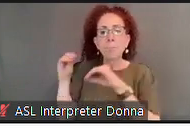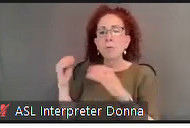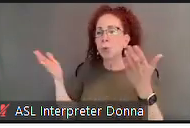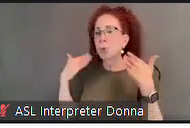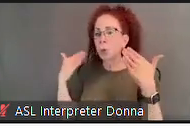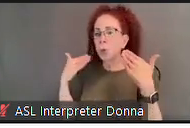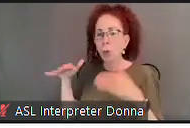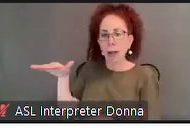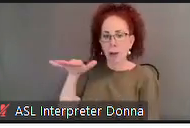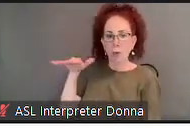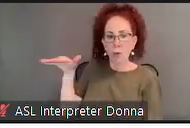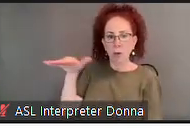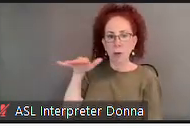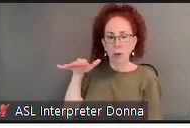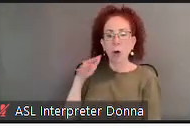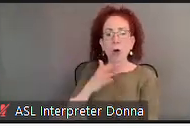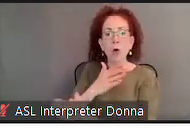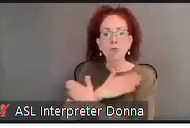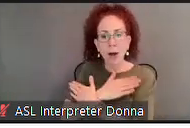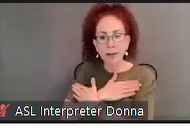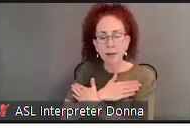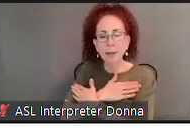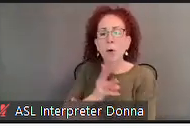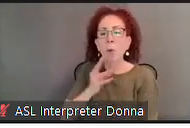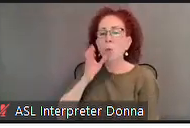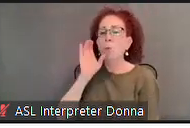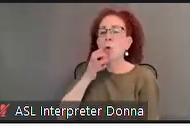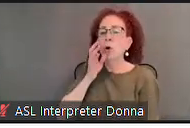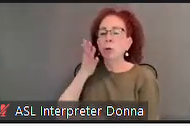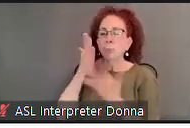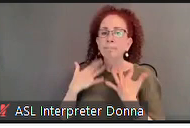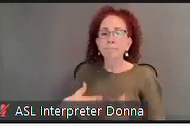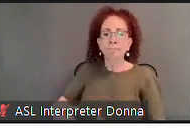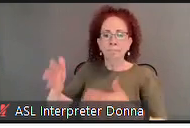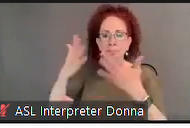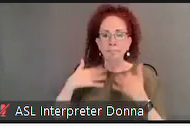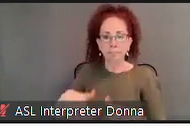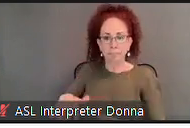那如果有这种情况的话，你应该去一个阴凉的地方。